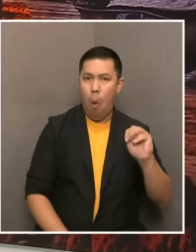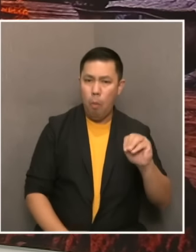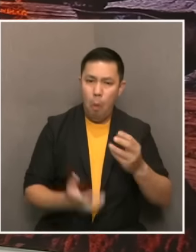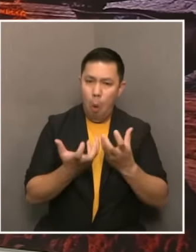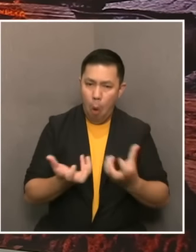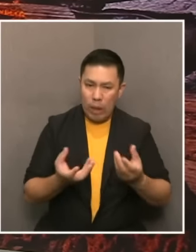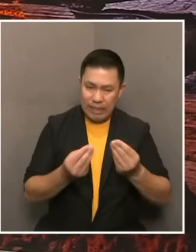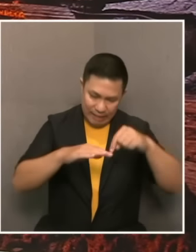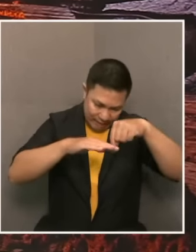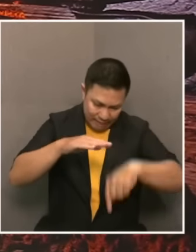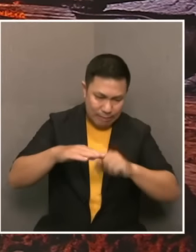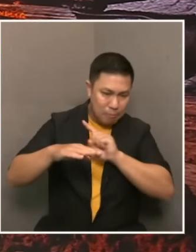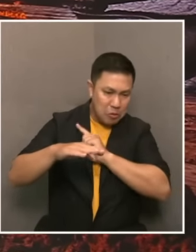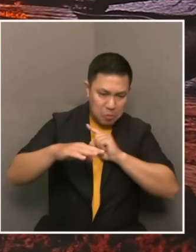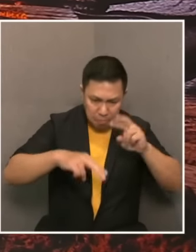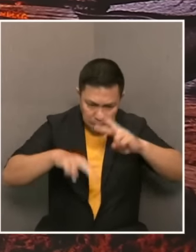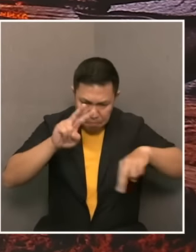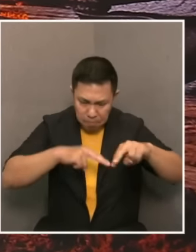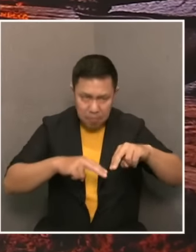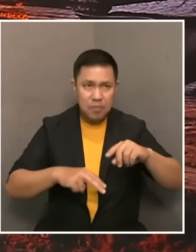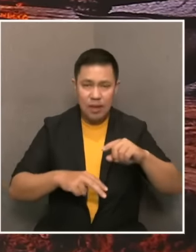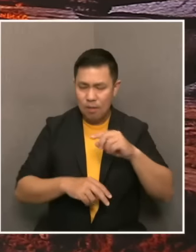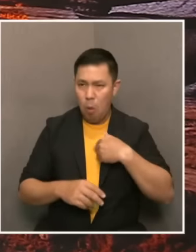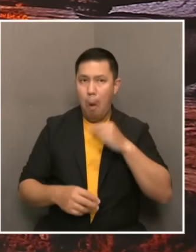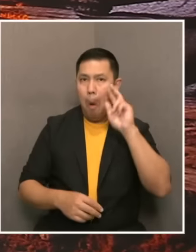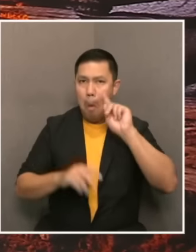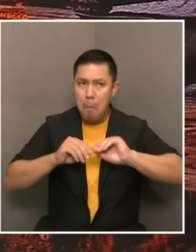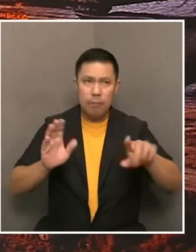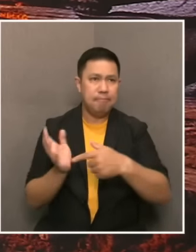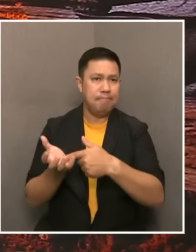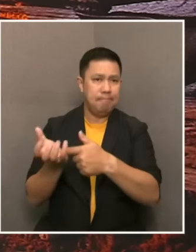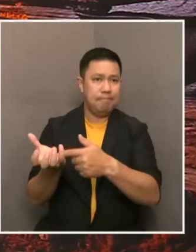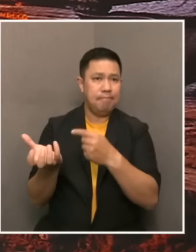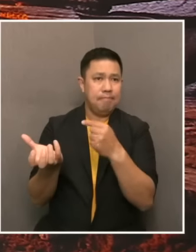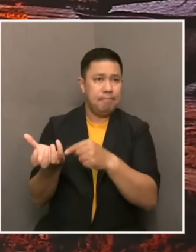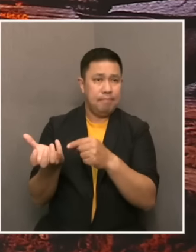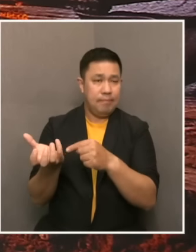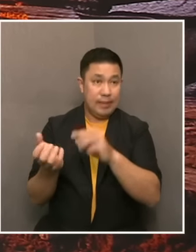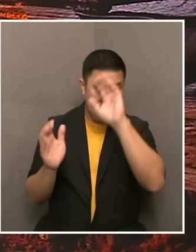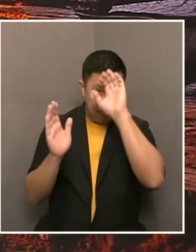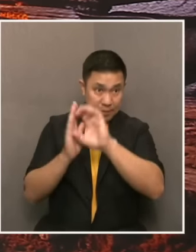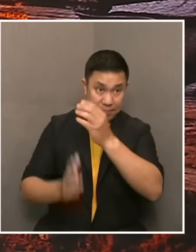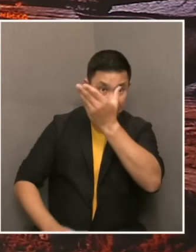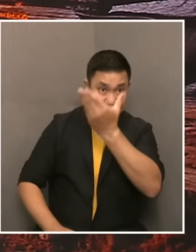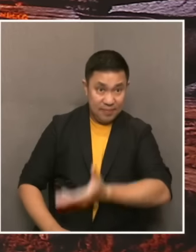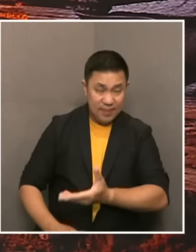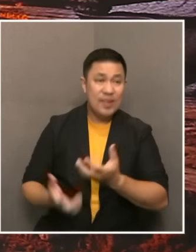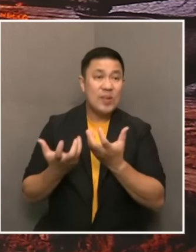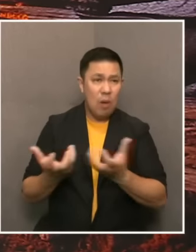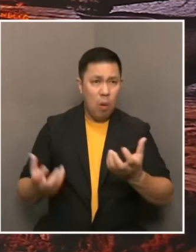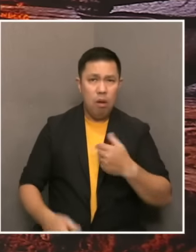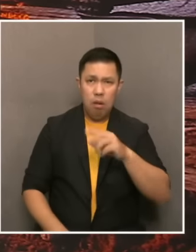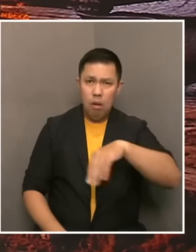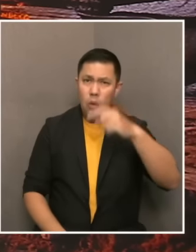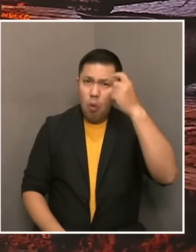กระทรวงทรัพยากรธรรมชาติและสิ่งแวดล้อมนำมาแถลงข่าวเนี่ยมันเป็นแบบนี้เลยนั่นเองนะครับเห็นภาพแล้วนะเห็นโฉมหน้า่าตาของแร่แล้วก็รู้แล้วนะ